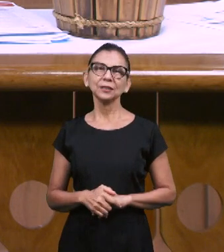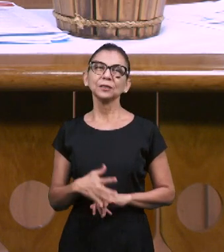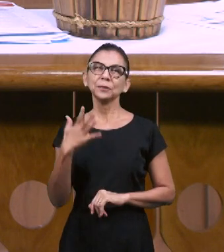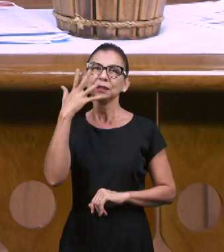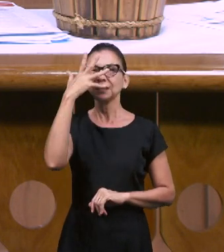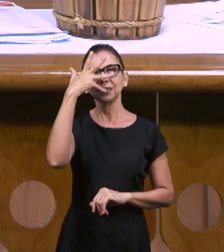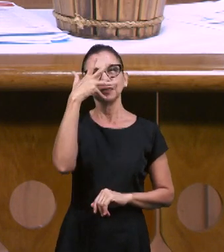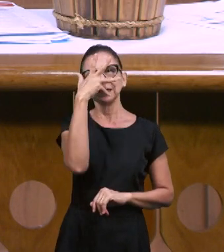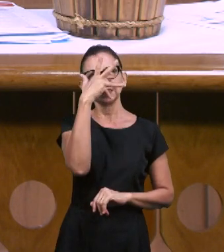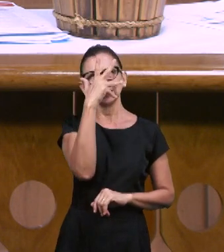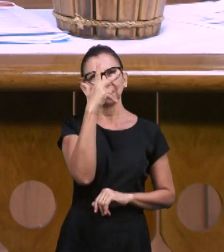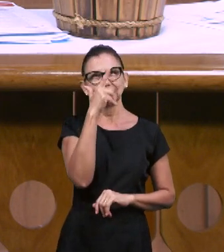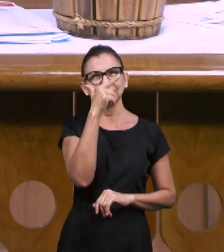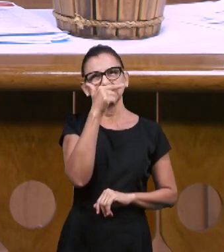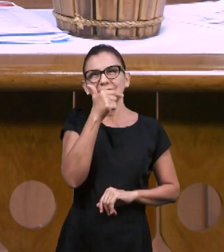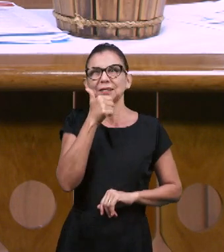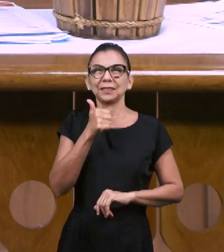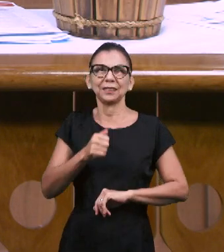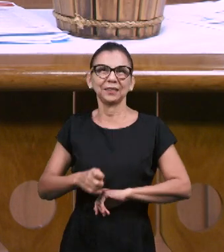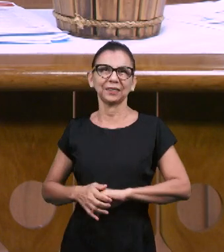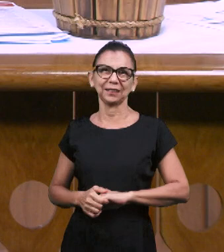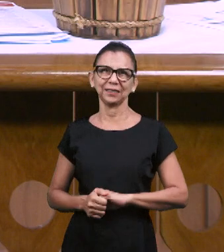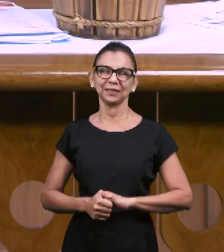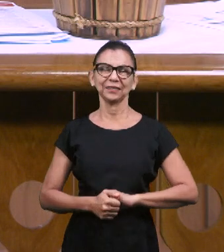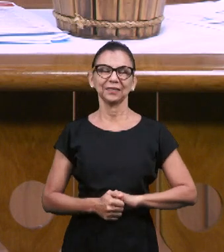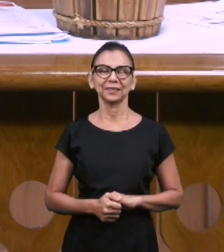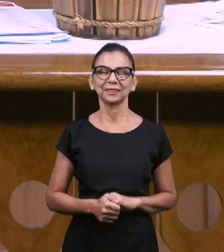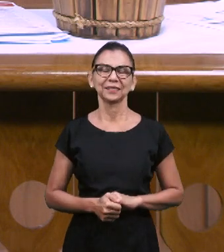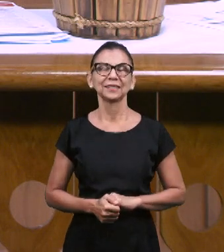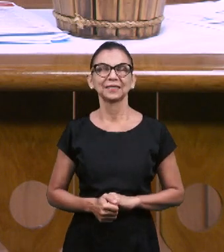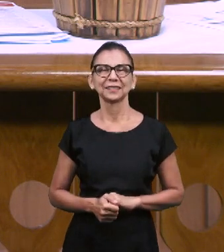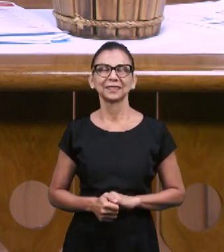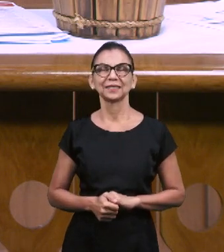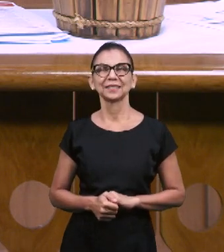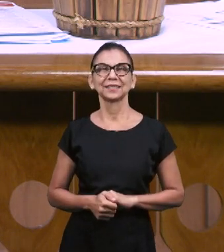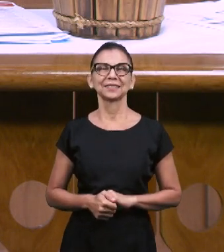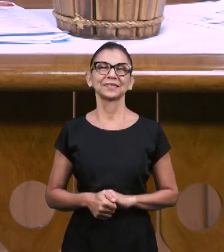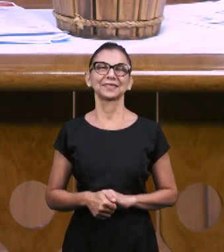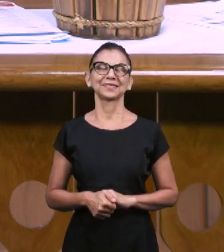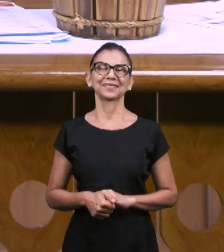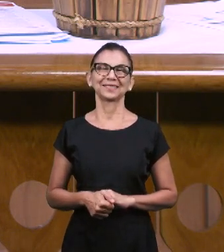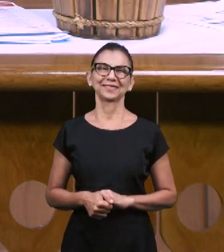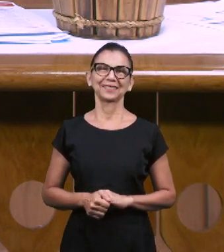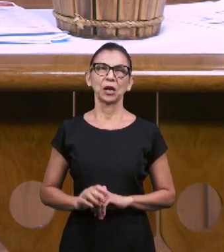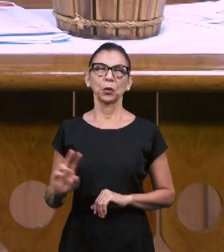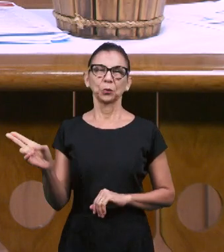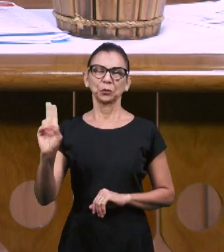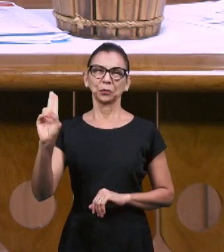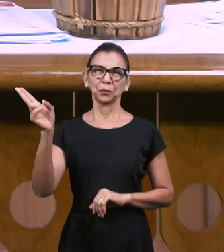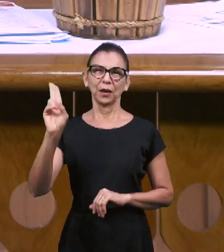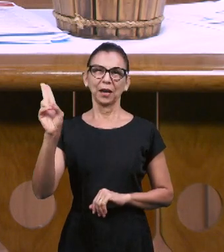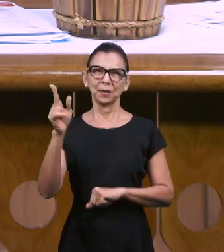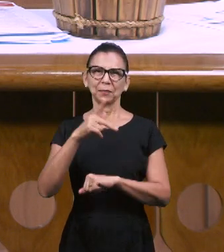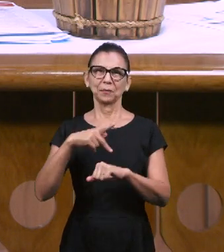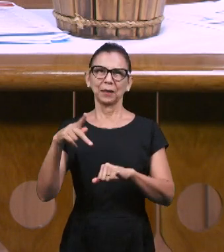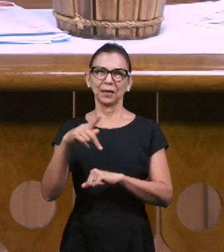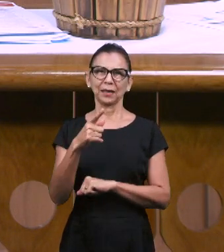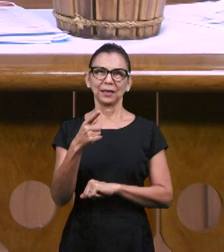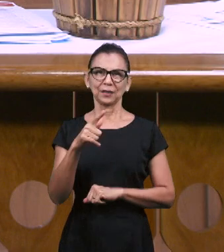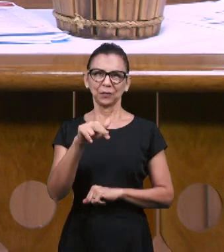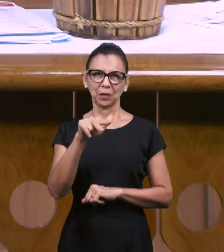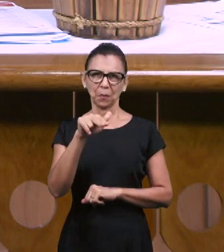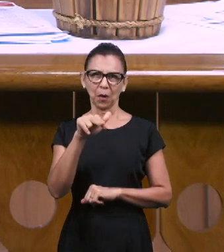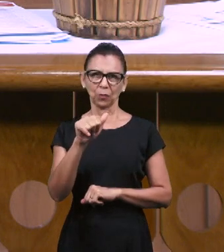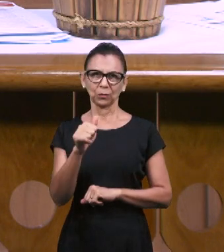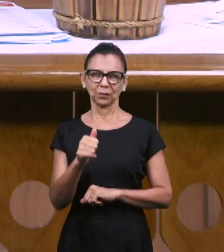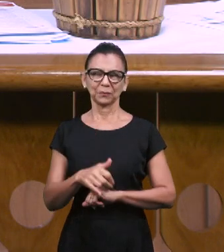répondu à la question formulée par son père de notre église à Montevideo, en Uruguay. Très bien.